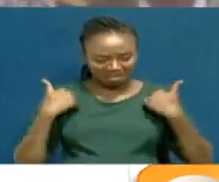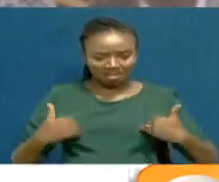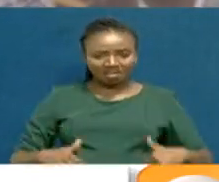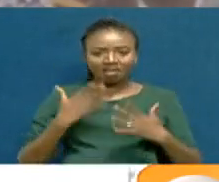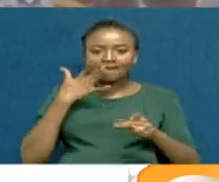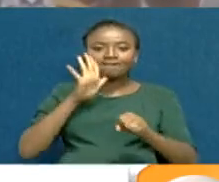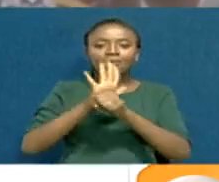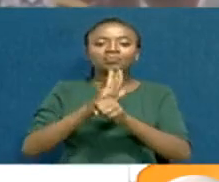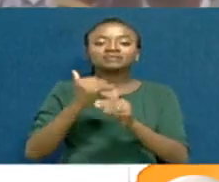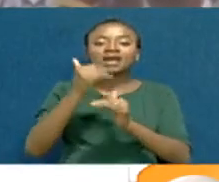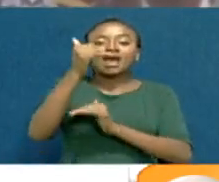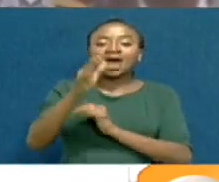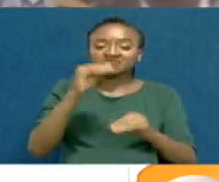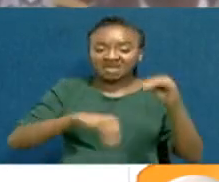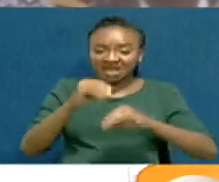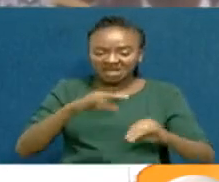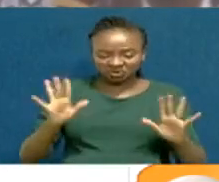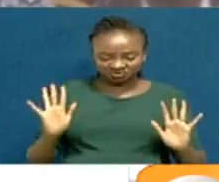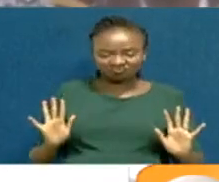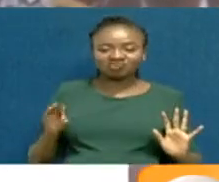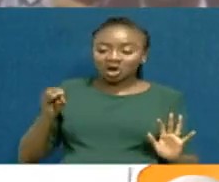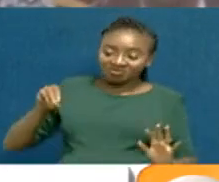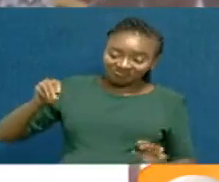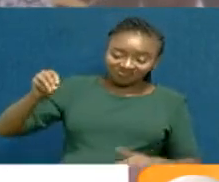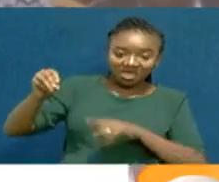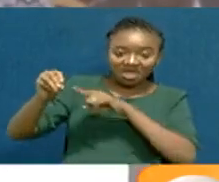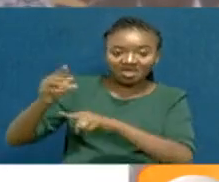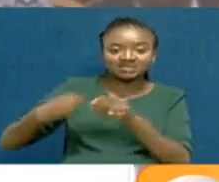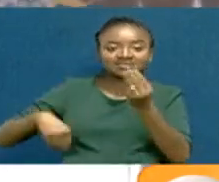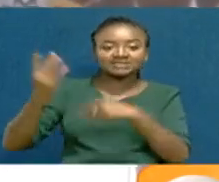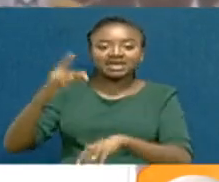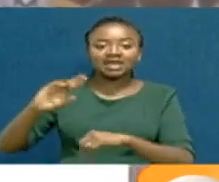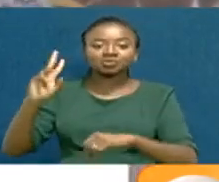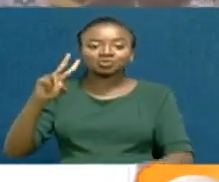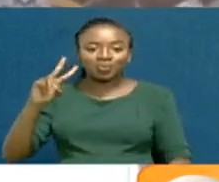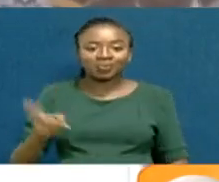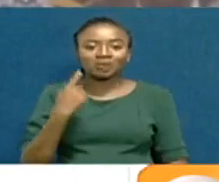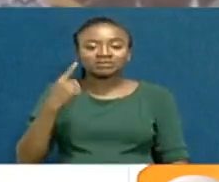itatoka 6,000 itakuja mpaka 2,000 kwa gunia. Sasa